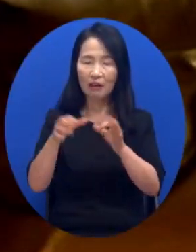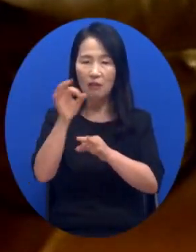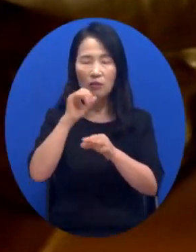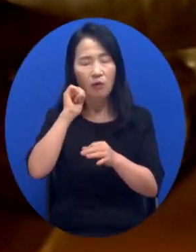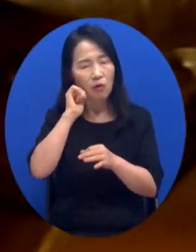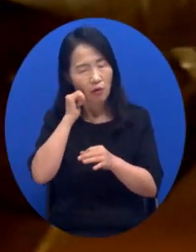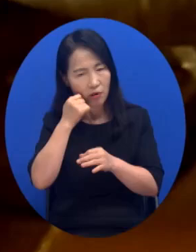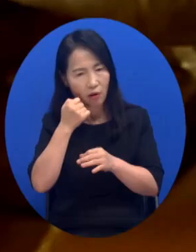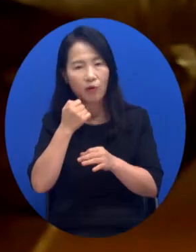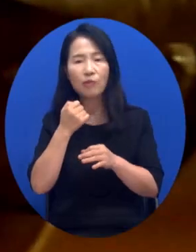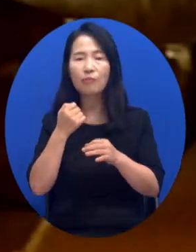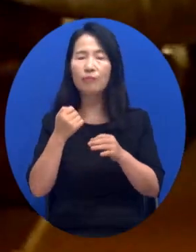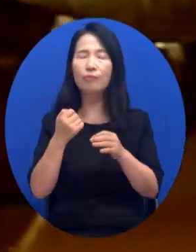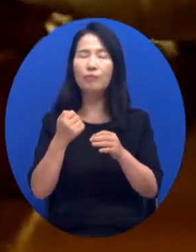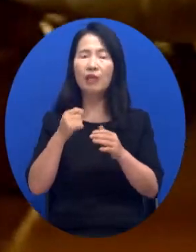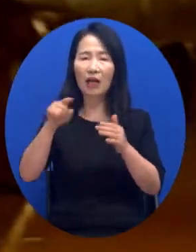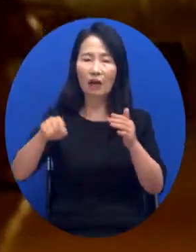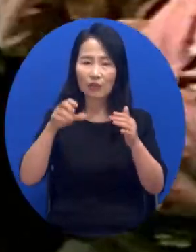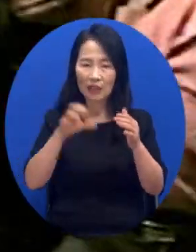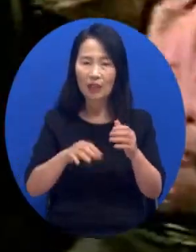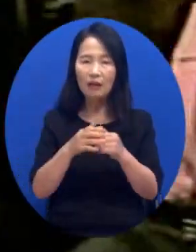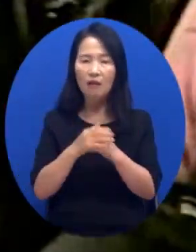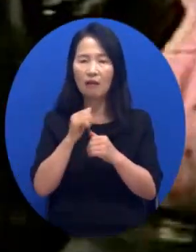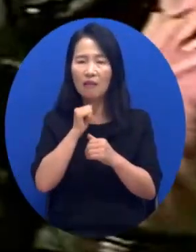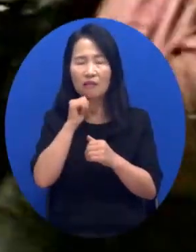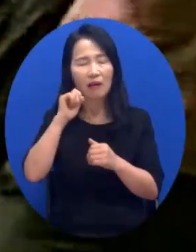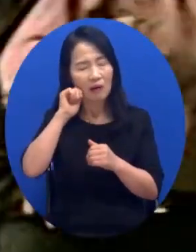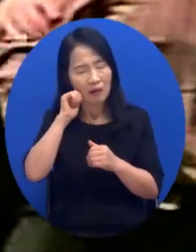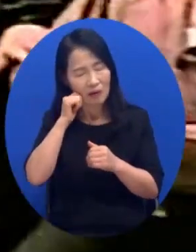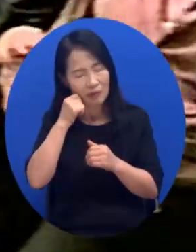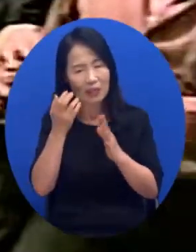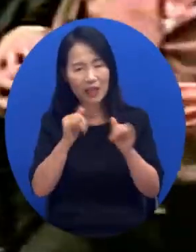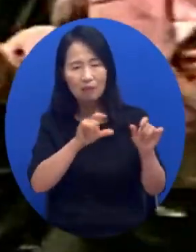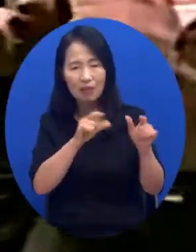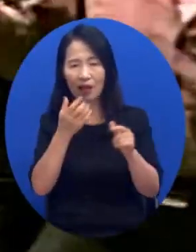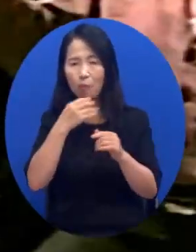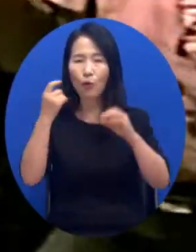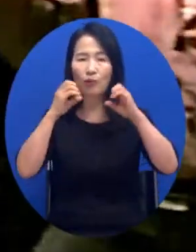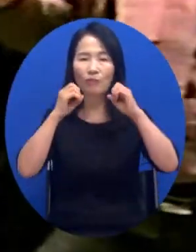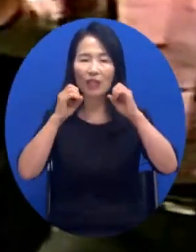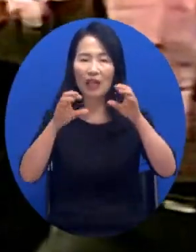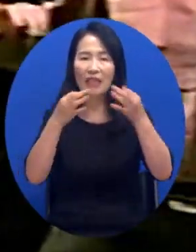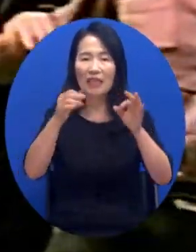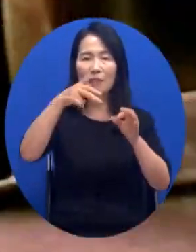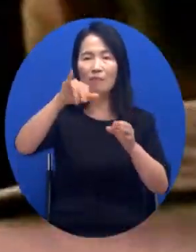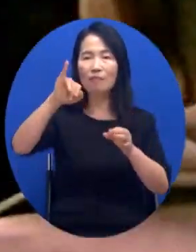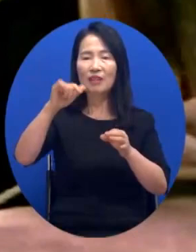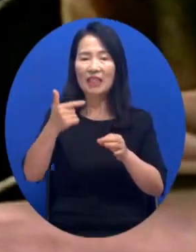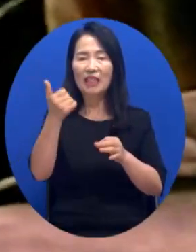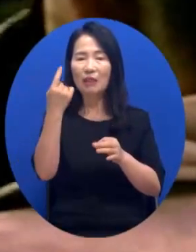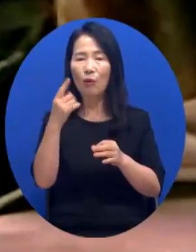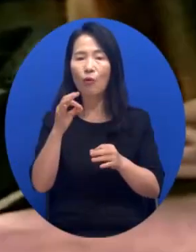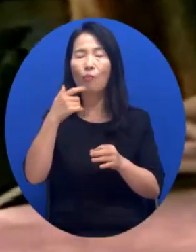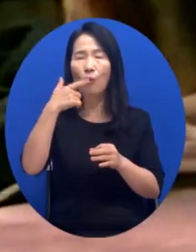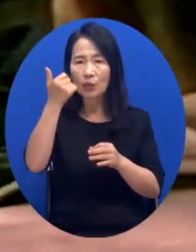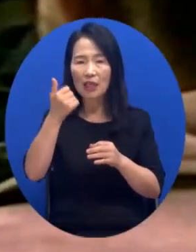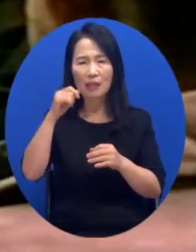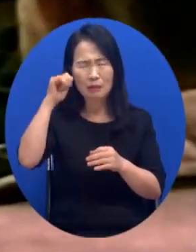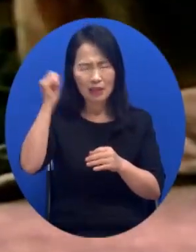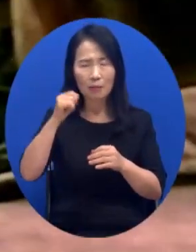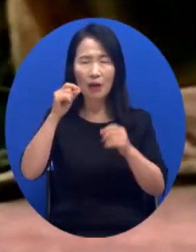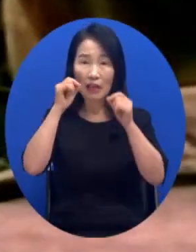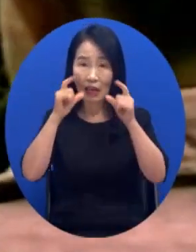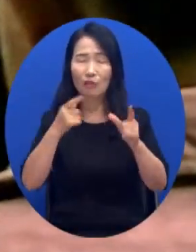주거 환경으로 어려운 삶을 살아가는 빈민들에게 복음을 전했던 김진옥 목사의 이야기, 특선 영화 새벽을